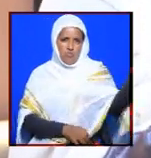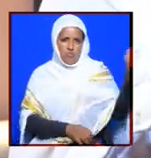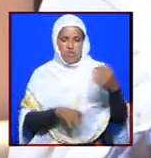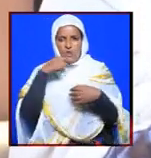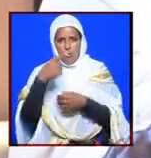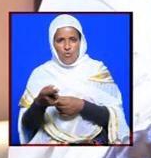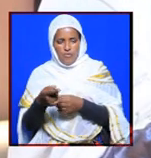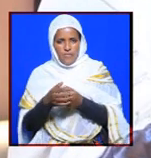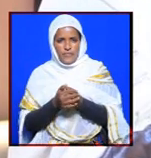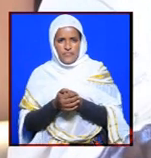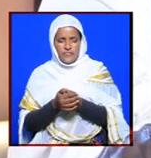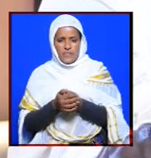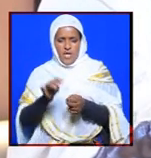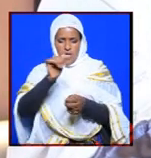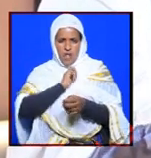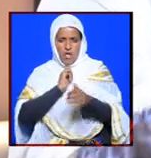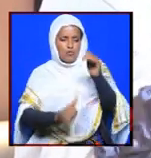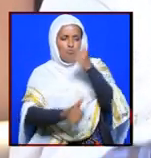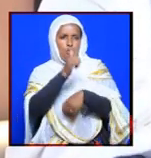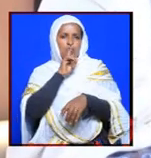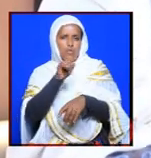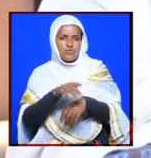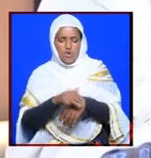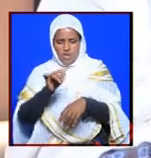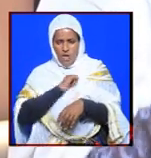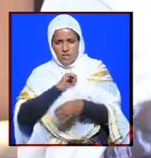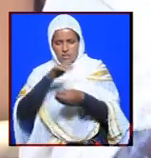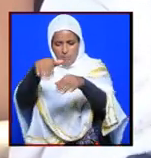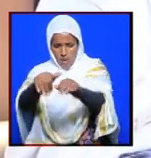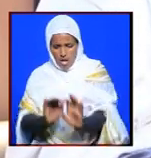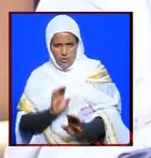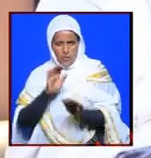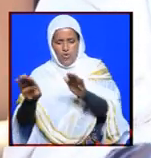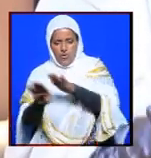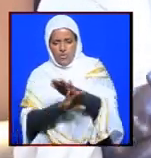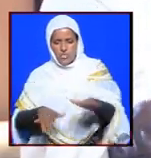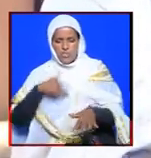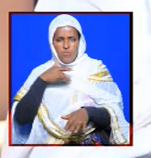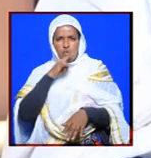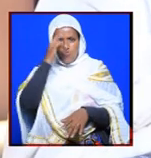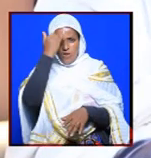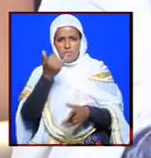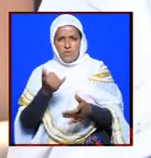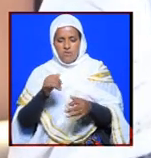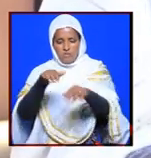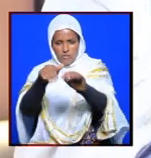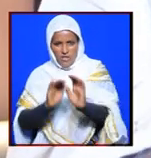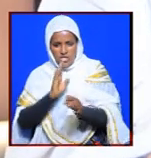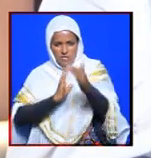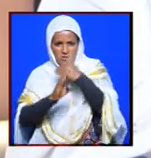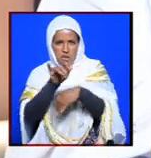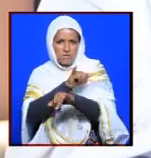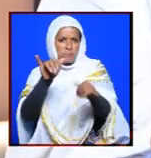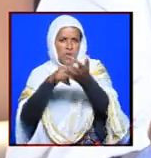ይሄ ምንድነው የሚሉት ራስን መጉዳት ነው፣ ራስን መቅበር ነው፣ የበታችነት ስሜት ነው ይላል። የበታችነት ስሜት እና